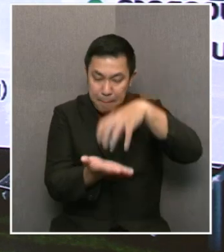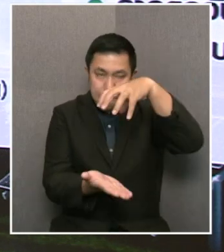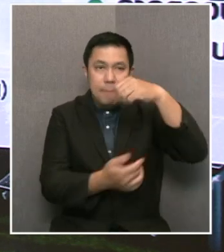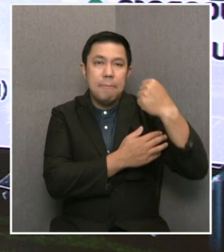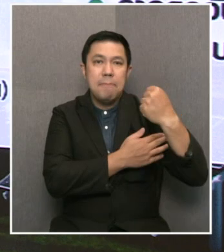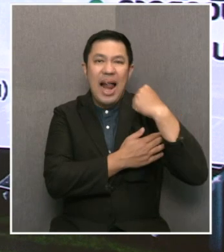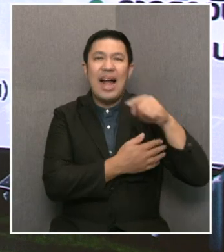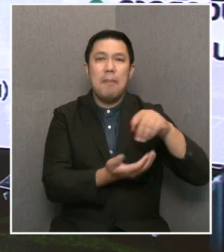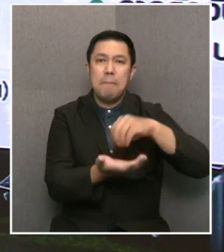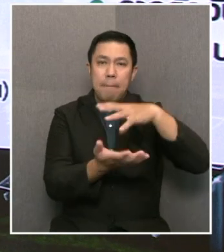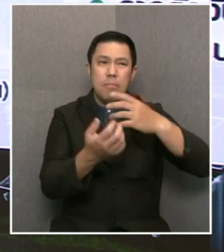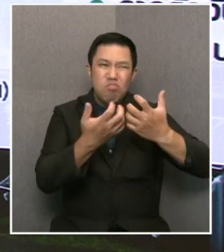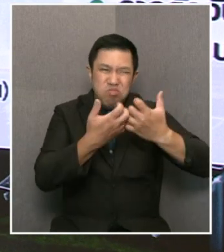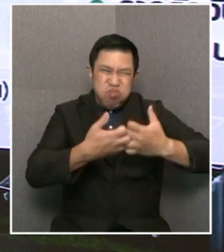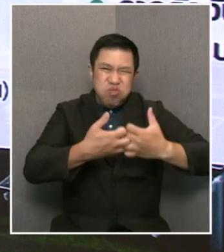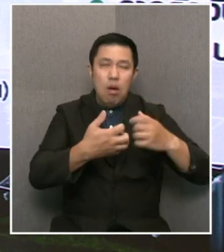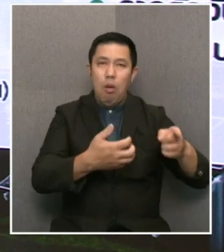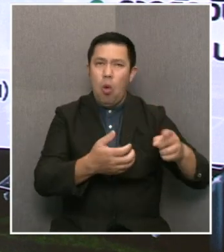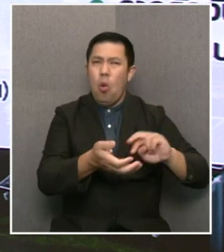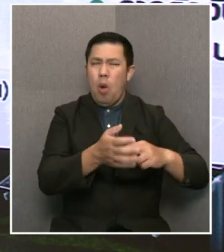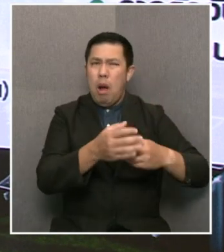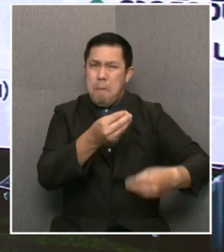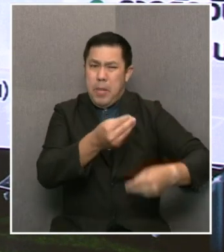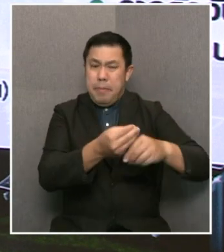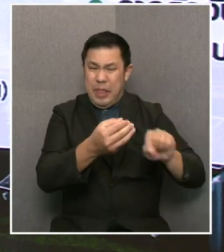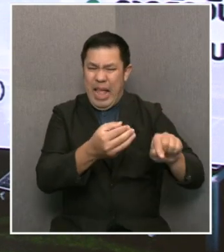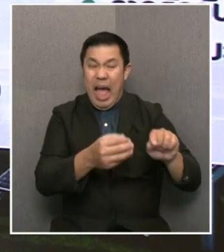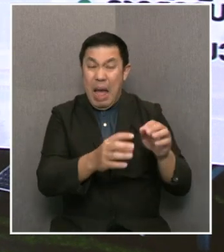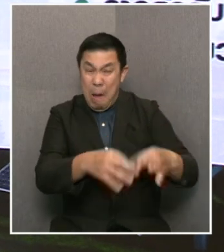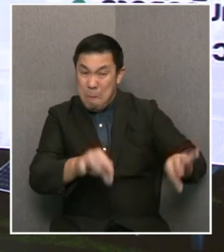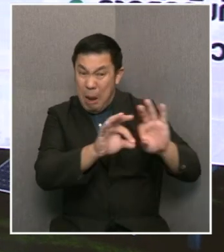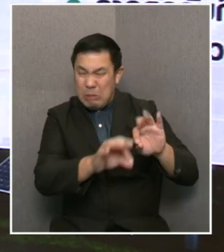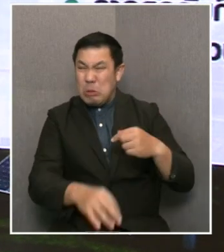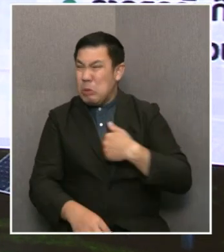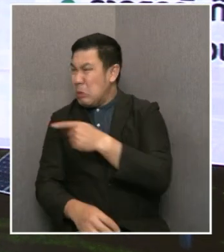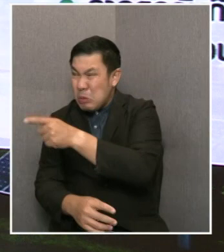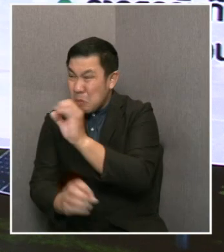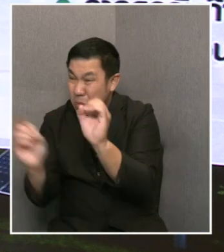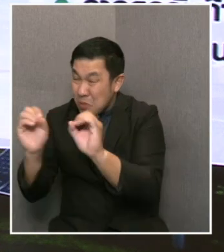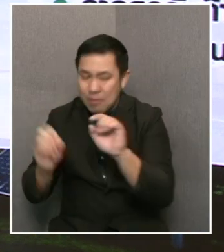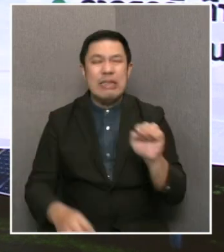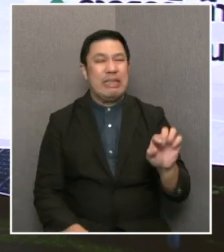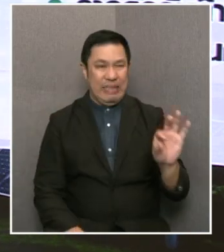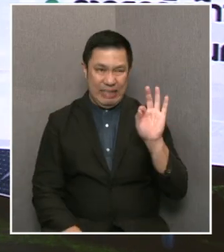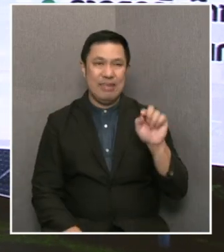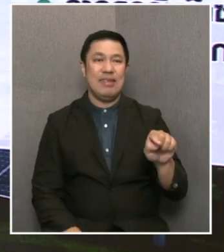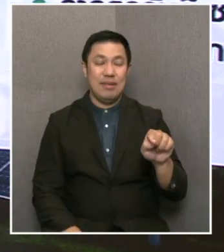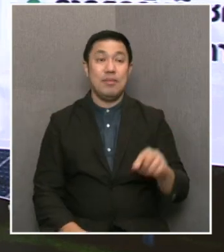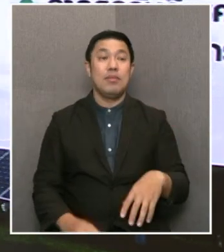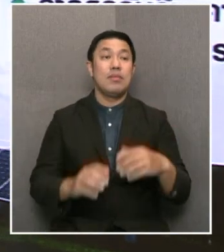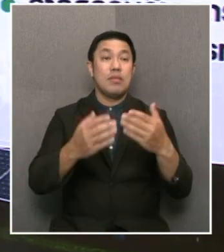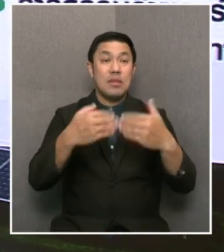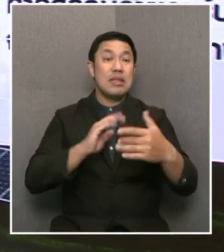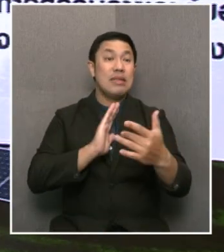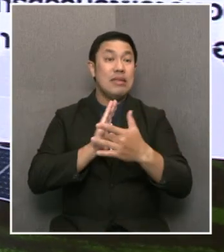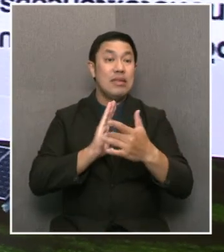วยอันนี้ก็น่าจะเป็นตัวเลือกเพิ่มเติมถ้าจำเป็นนะคะส่วนเทคโนโลยีอื่นก็คือเรื่องของสถานีไฟฟ้าสำรองแบต